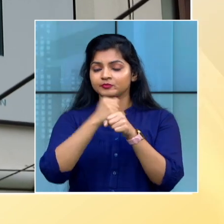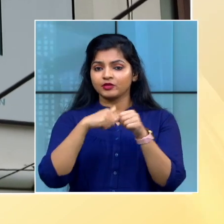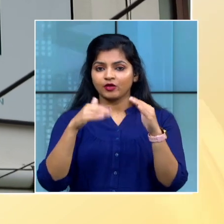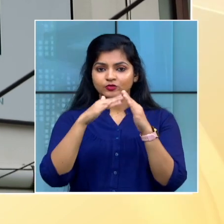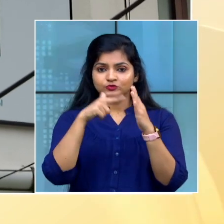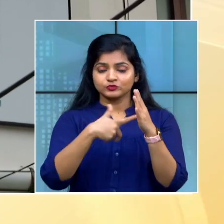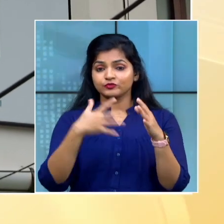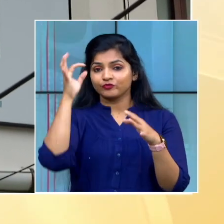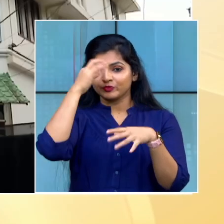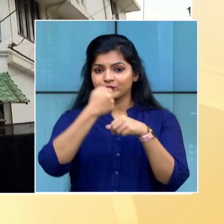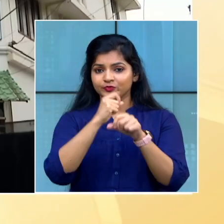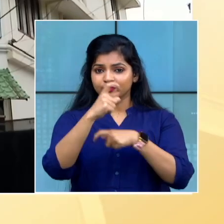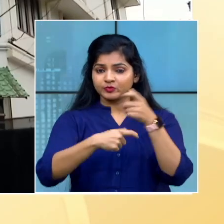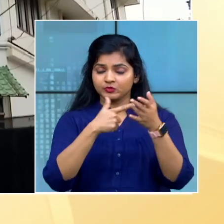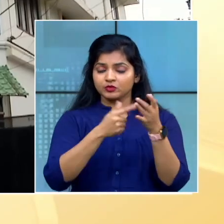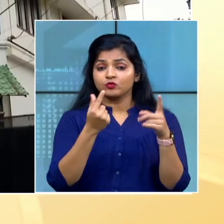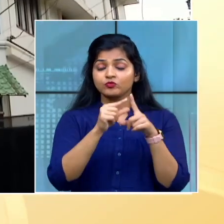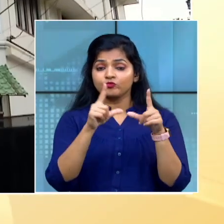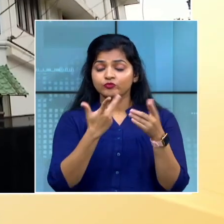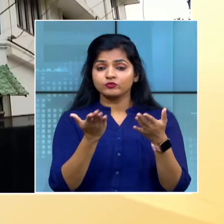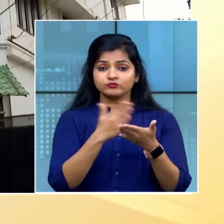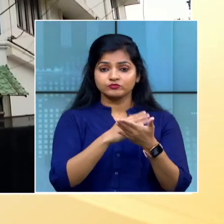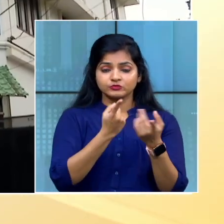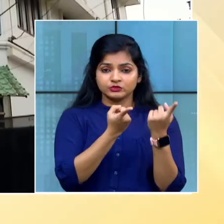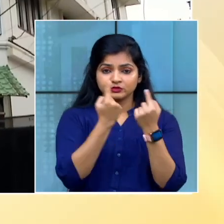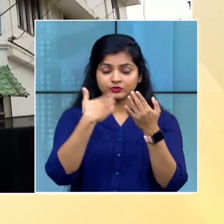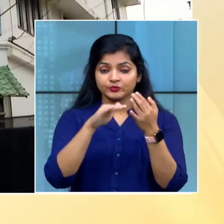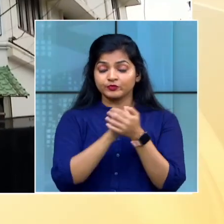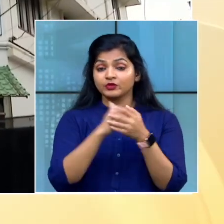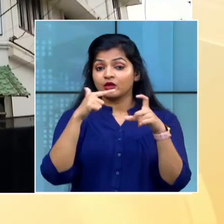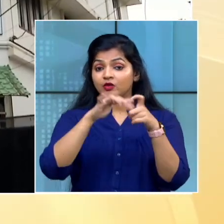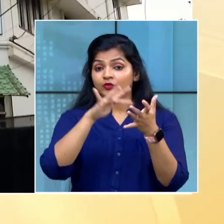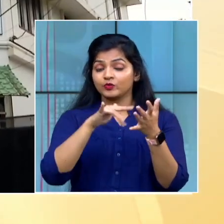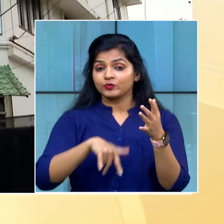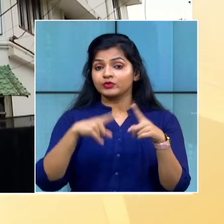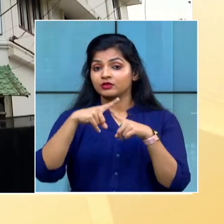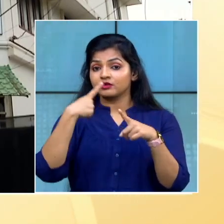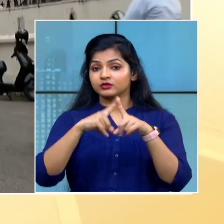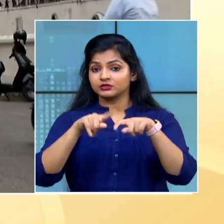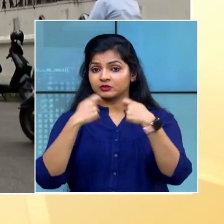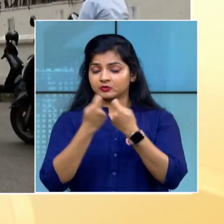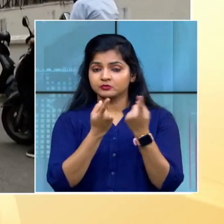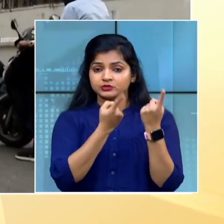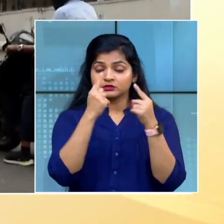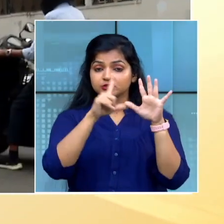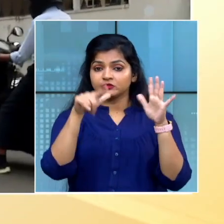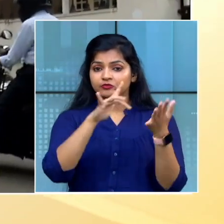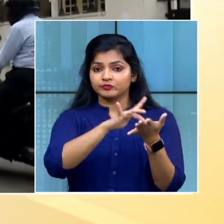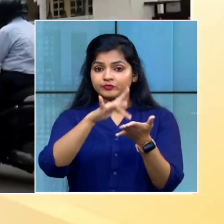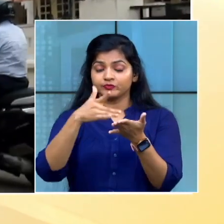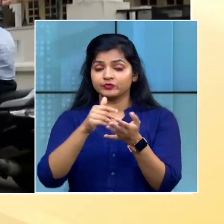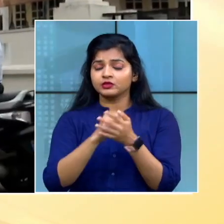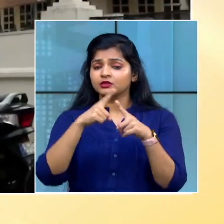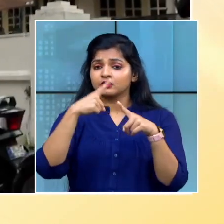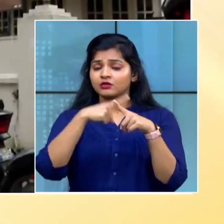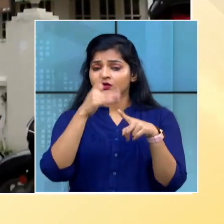രേഖകളടക്കം പരിശോധിച്ചുകൊണ്ടിരിക്കുകയാണ്. കൊച്ചി യൂണിറ്റാണ് ഈ 7 സ്ഥാപനങ്ങളിലും പരിശോധന നടത്തുന്നത്. എന്തായാലും ഏതെങ്കിലും തരത്തിലുള്ള നികുതി വെട്ടിപ്പ്